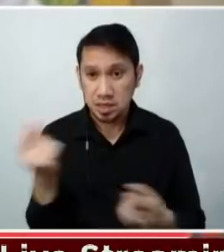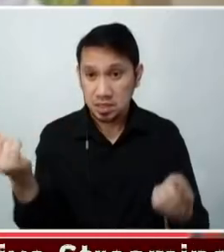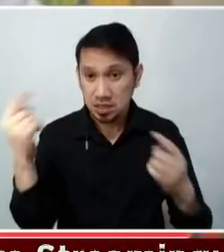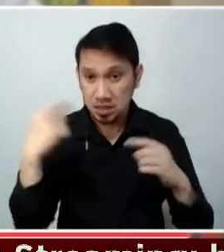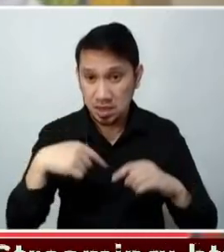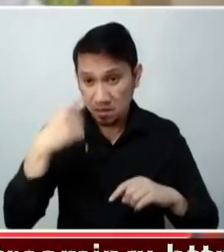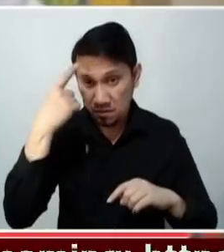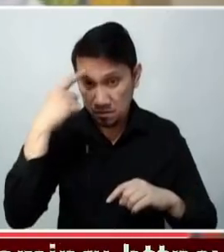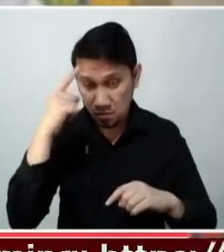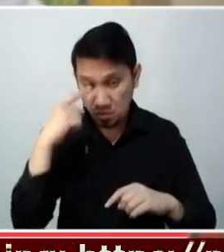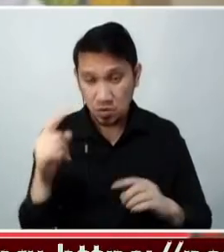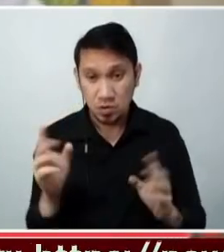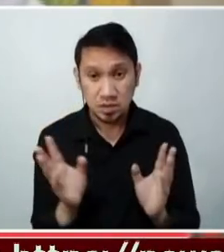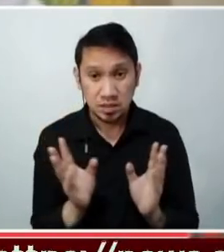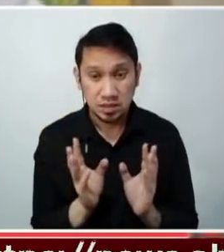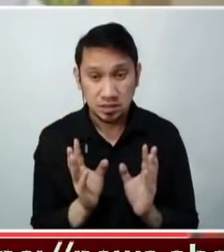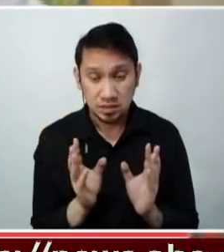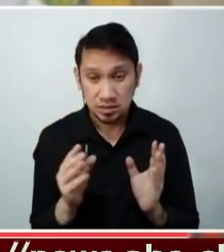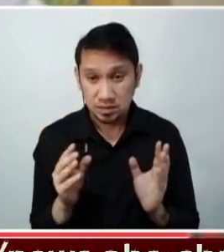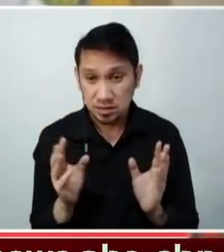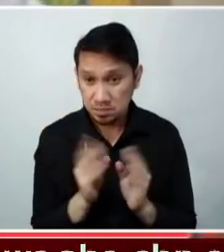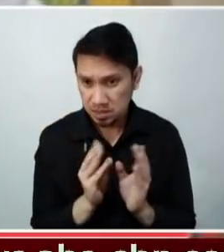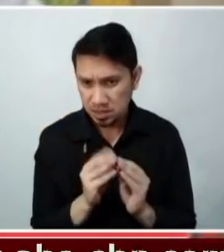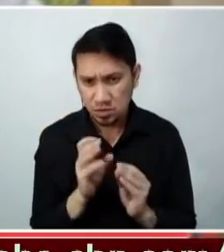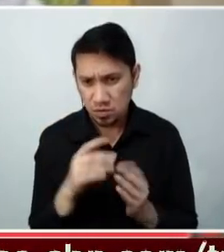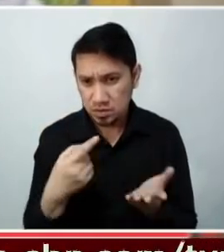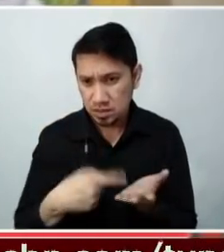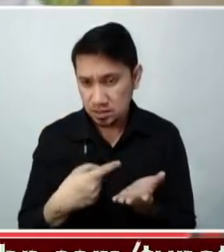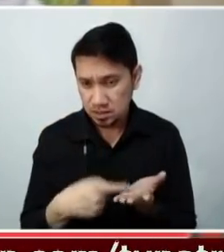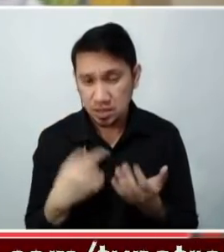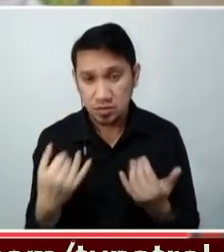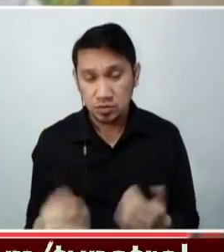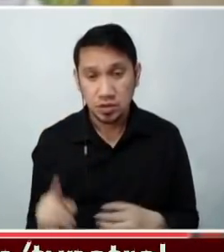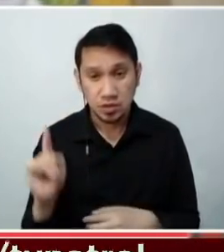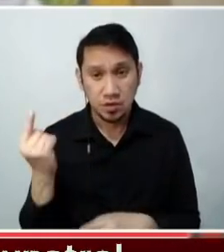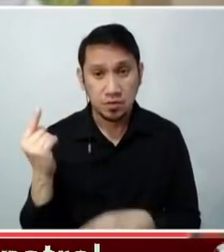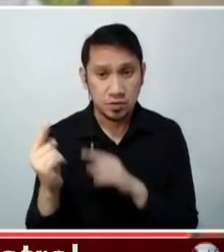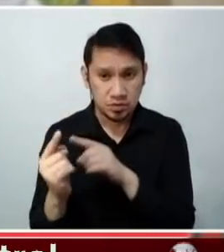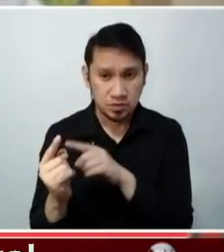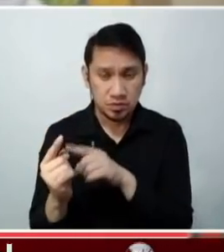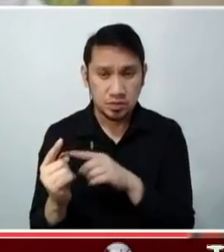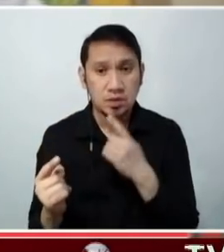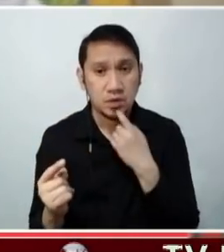pagdinig. Unang inamin ni Mago sa Senado na siya ang nag-utos